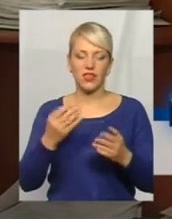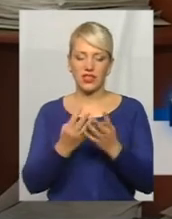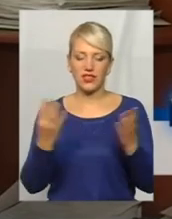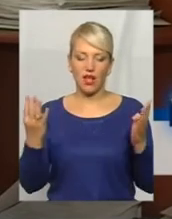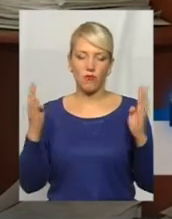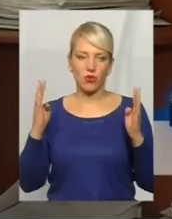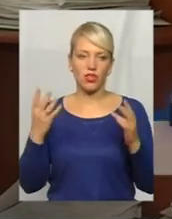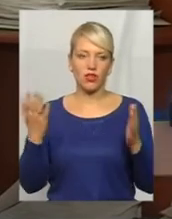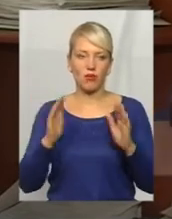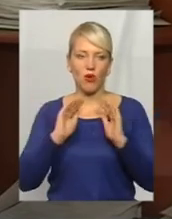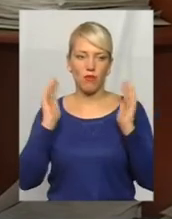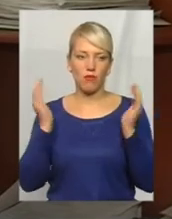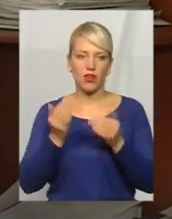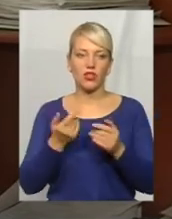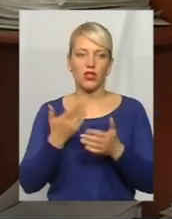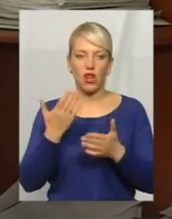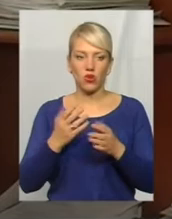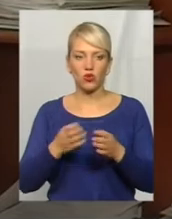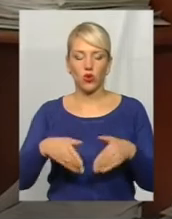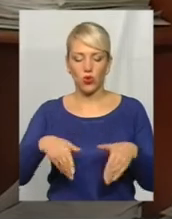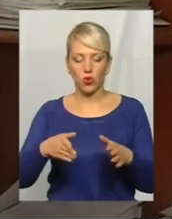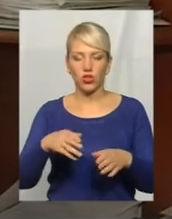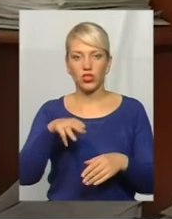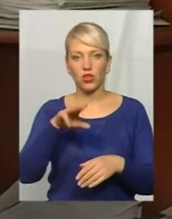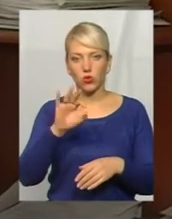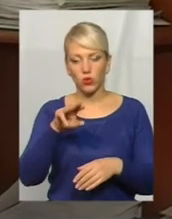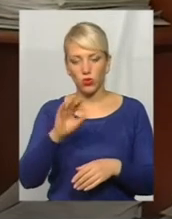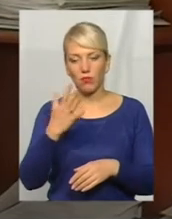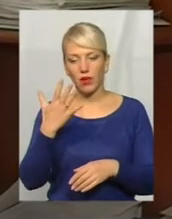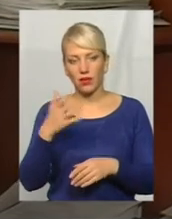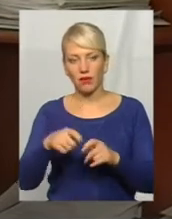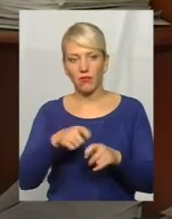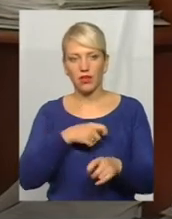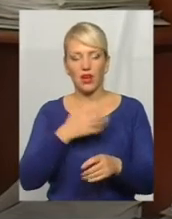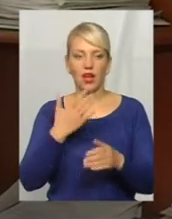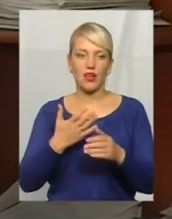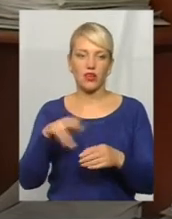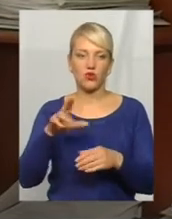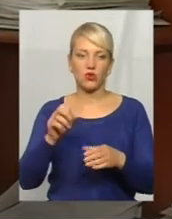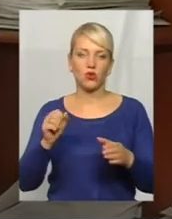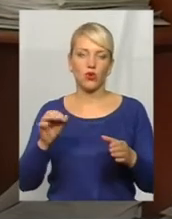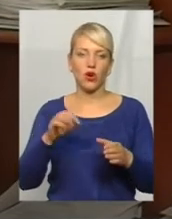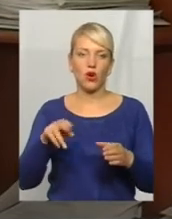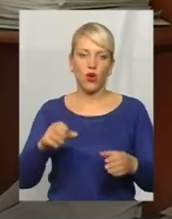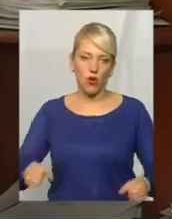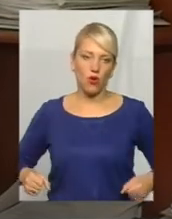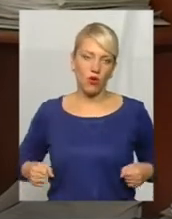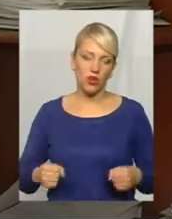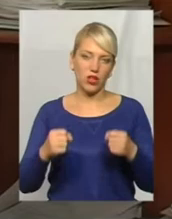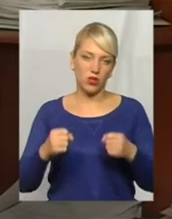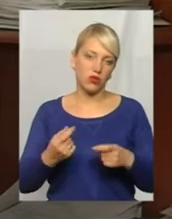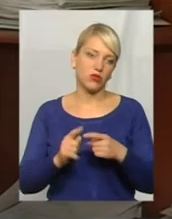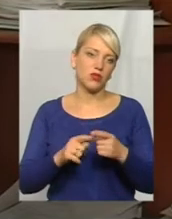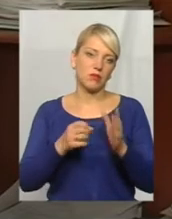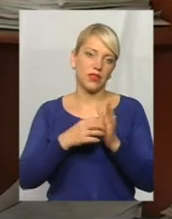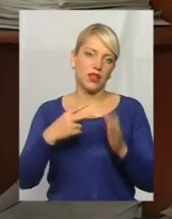обмежена ця доріжка. Якщо доріжка, то 5 метрів, якщо до гойдалок, то 15-20 метрів є. Це вже